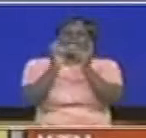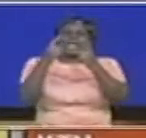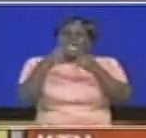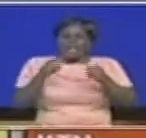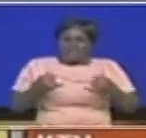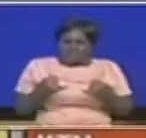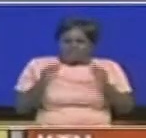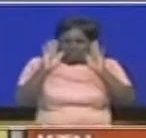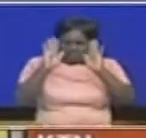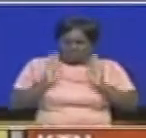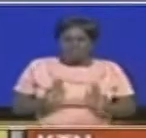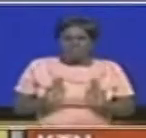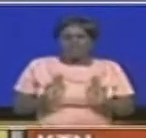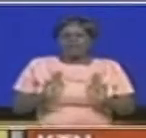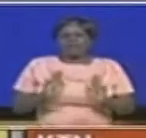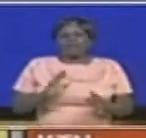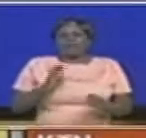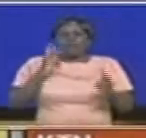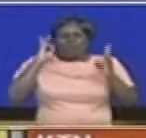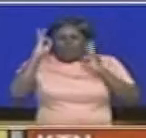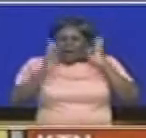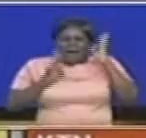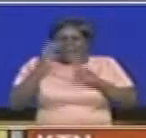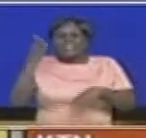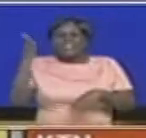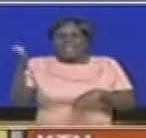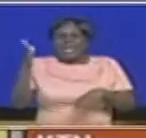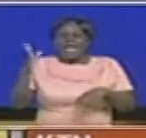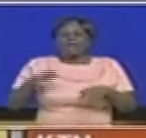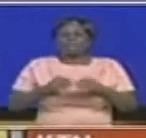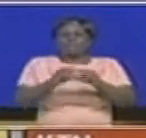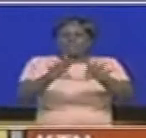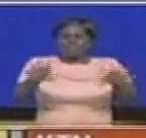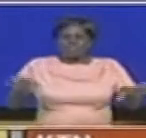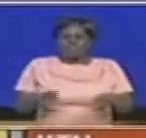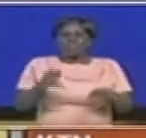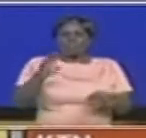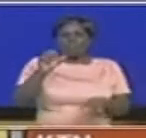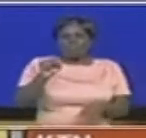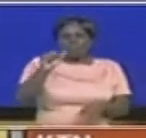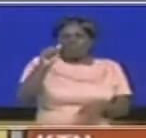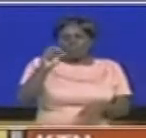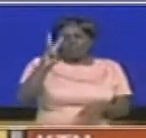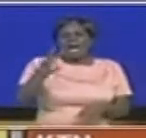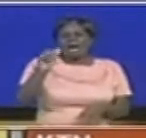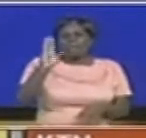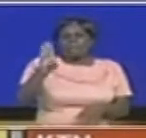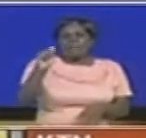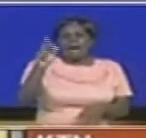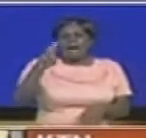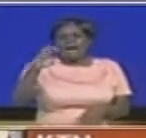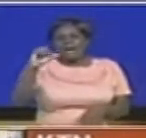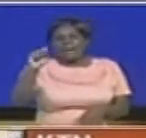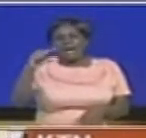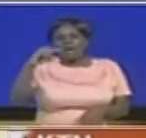taarifa yetu kuu, hofu ya mapigano mapya imeenea katika kijiji cha Wasorongai huko Baragoi baada ya uvamizi